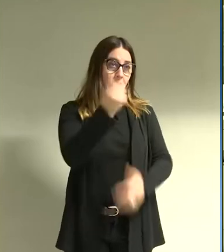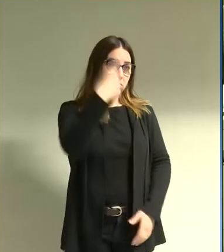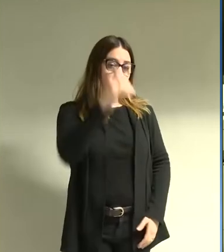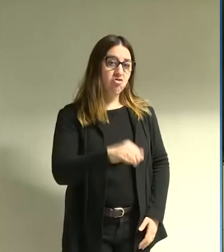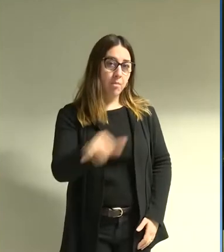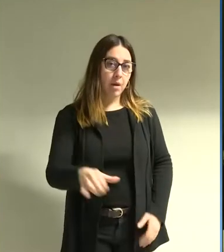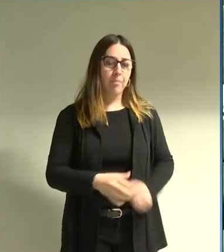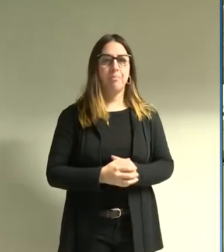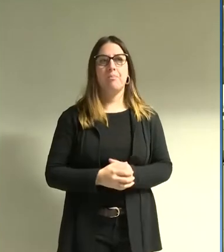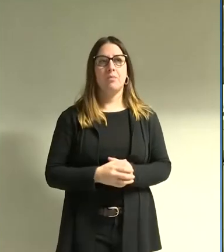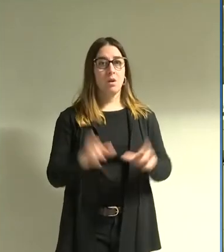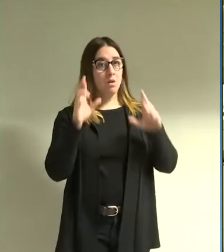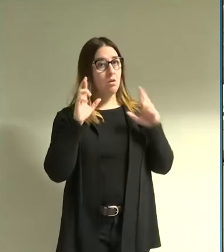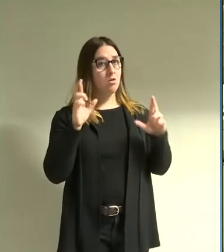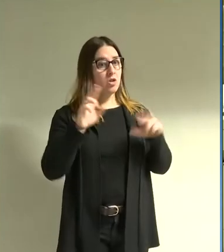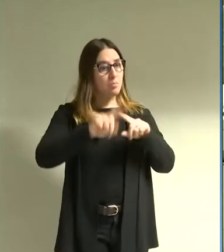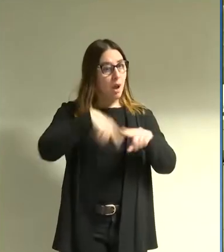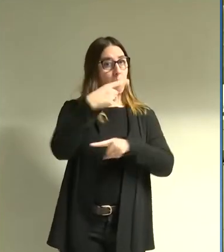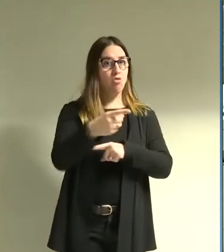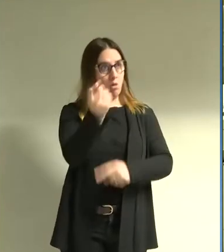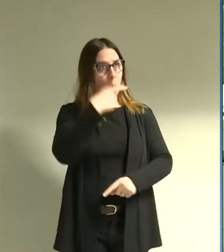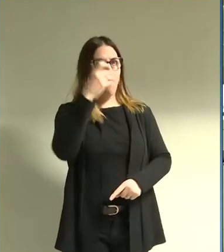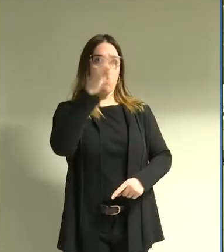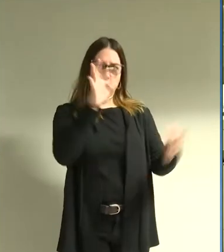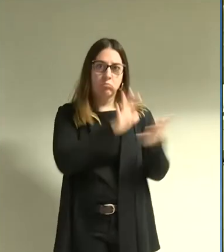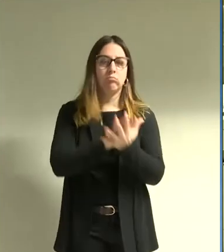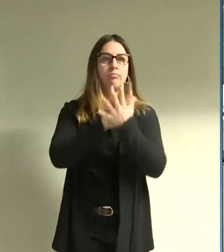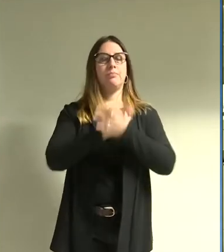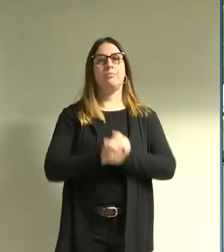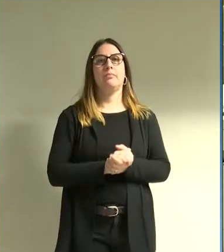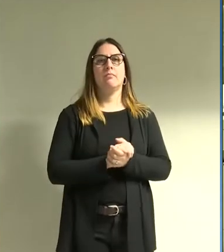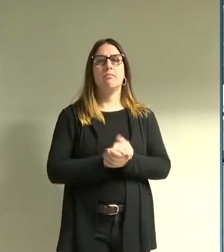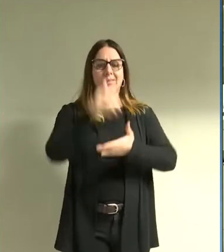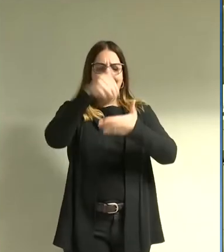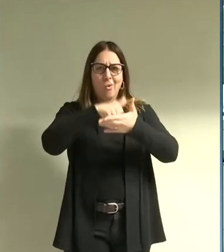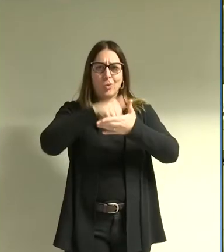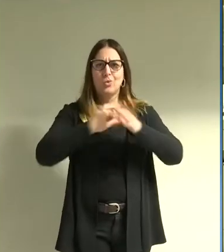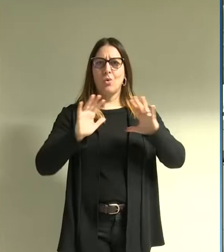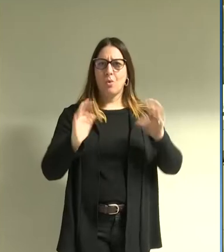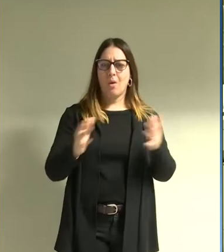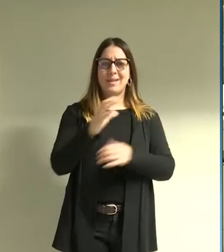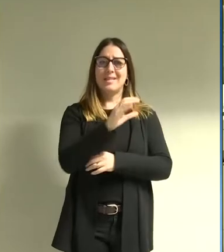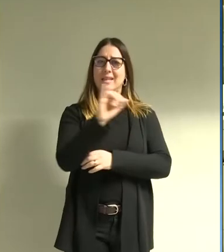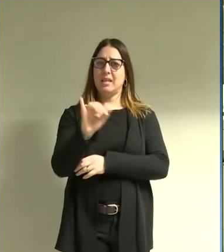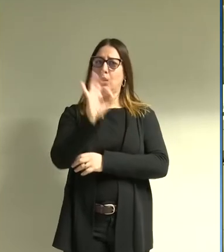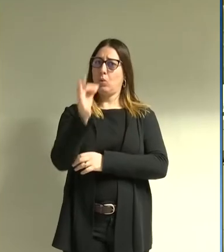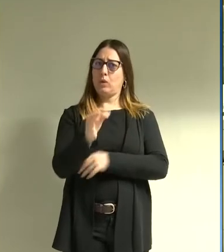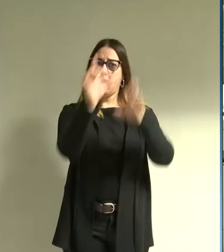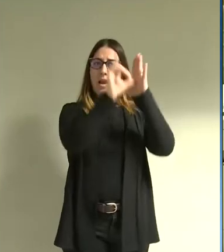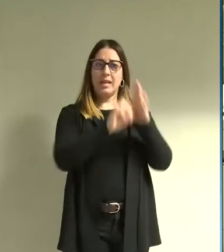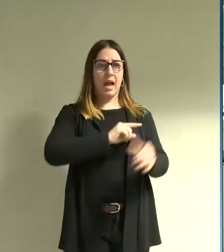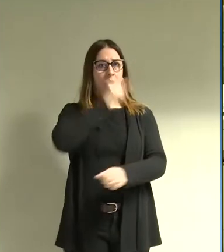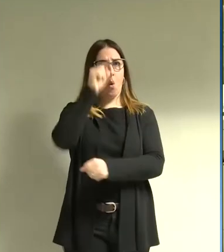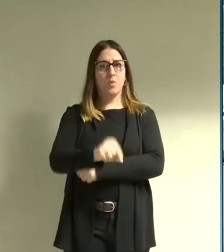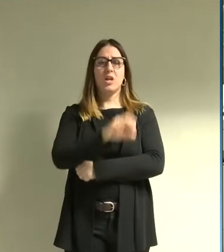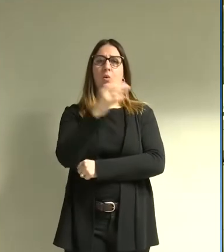espérons qu'il n'en sera pas de même pour la prochaine sur le fond maintenant les cci qui sont en effet une obligation légale mais ne le